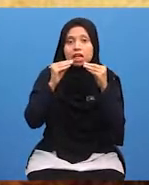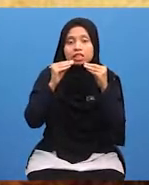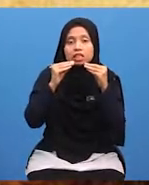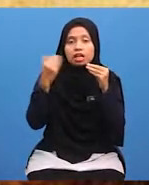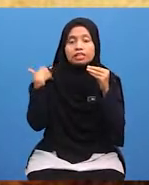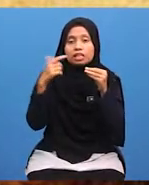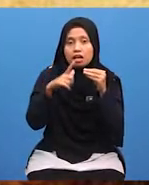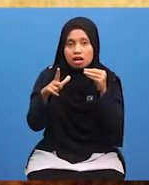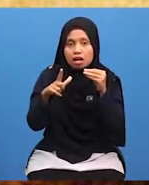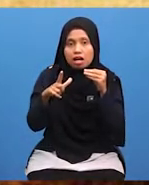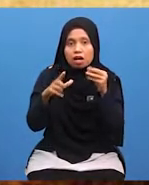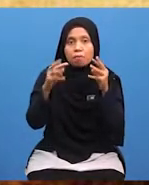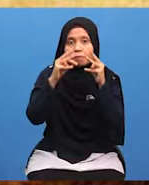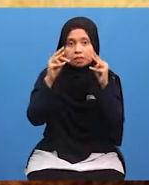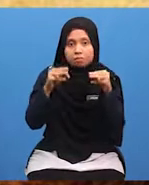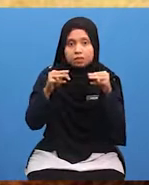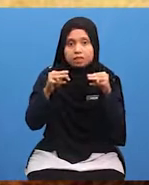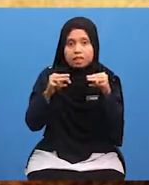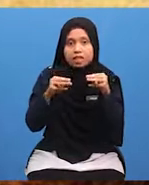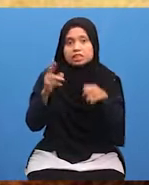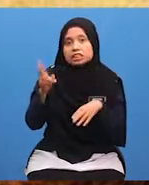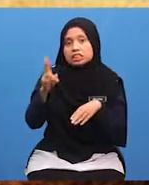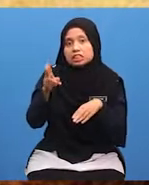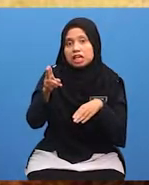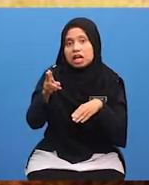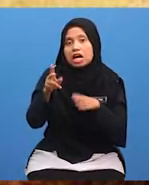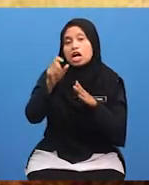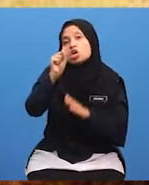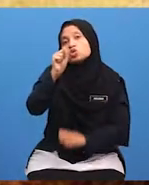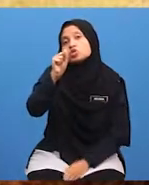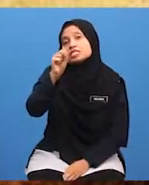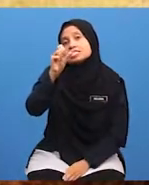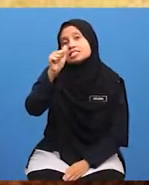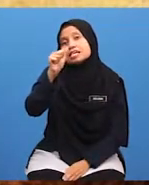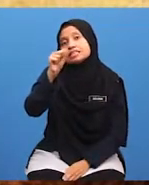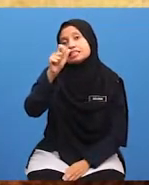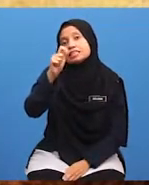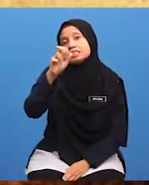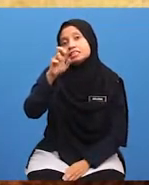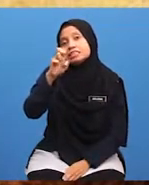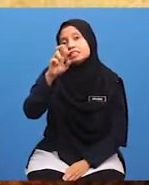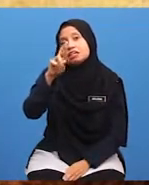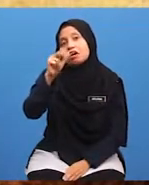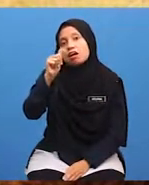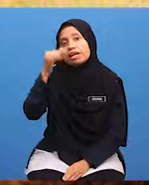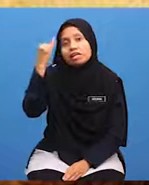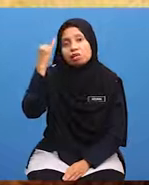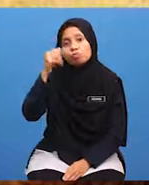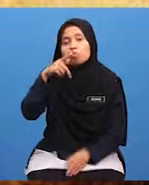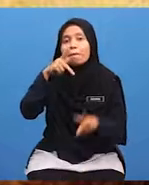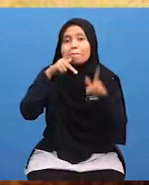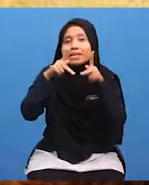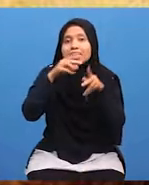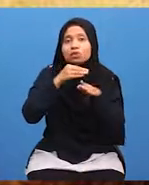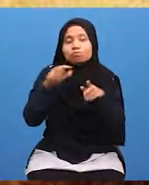terdiri daripada mata pelajaran seperti sejarah, kesusasteraan, ilmu pidato dan lain-lain. Dan,